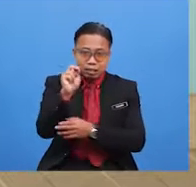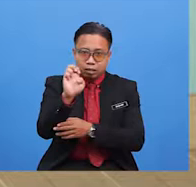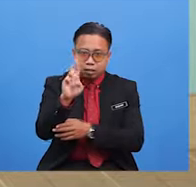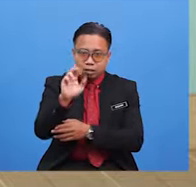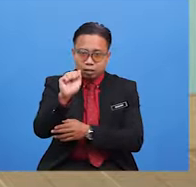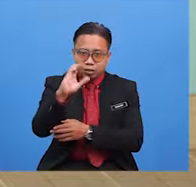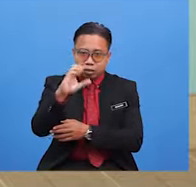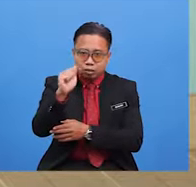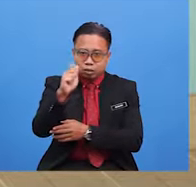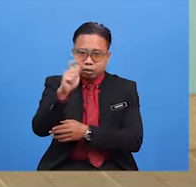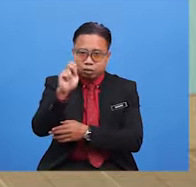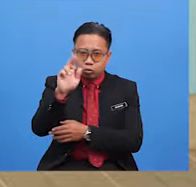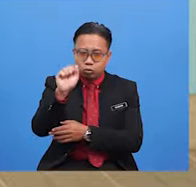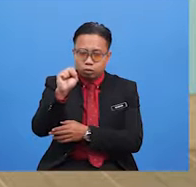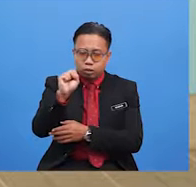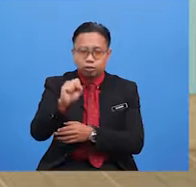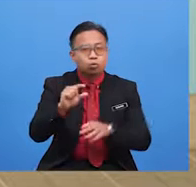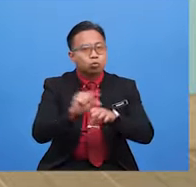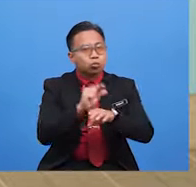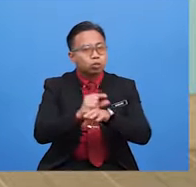Mula-mula, cikgu akan cuba dengan oren dahulu.